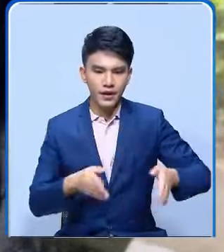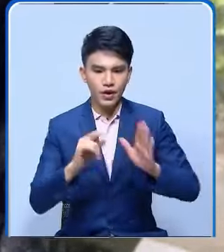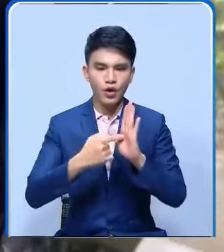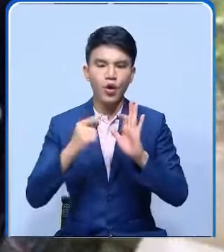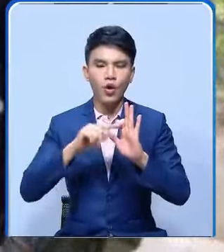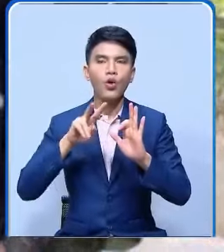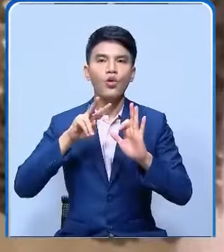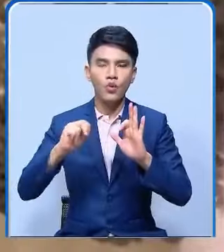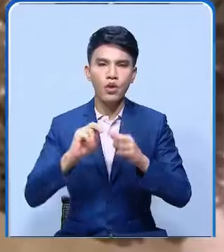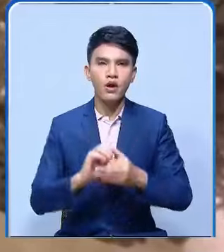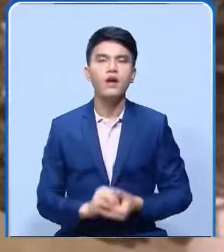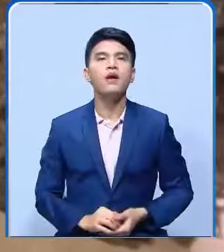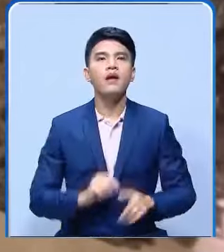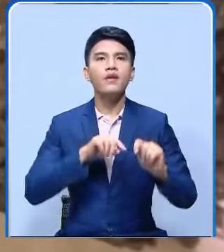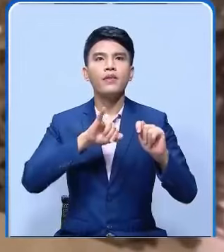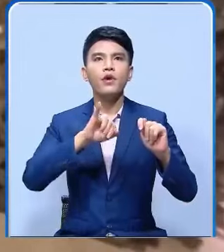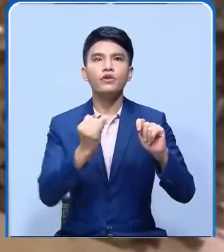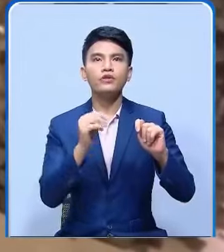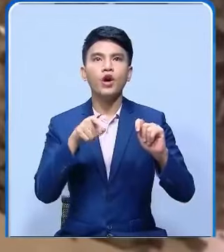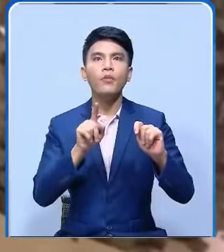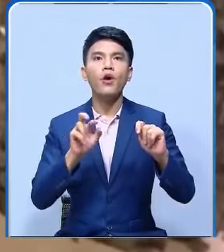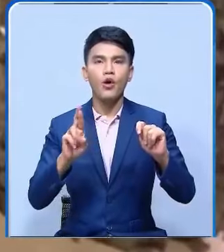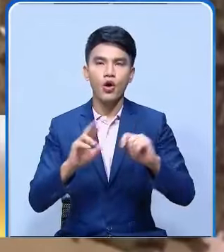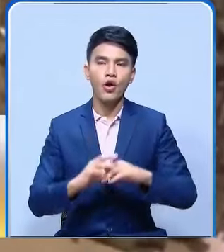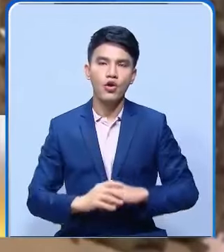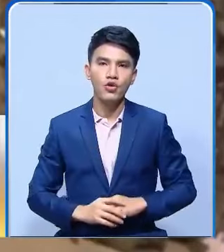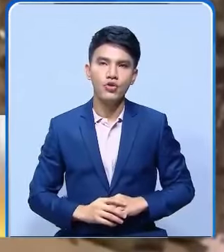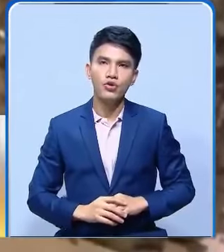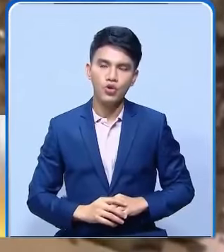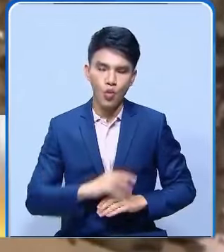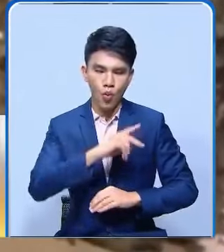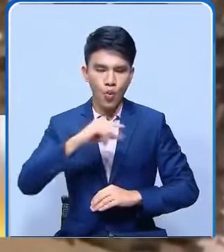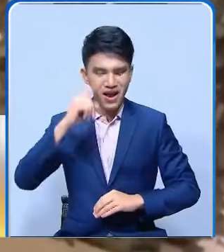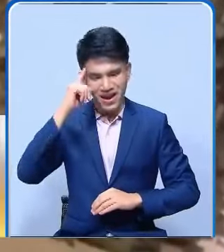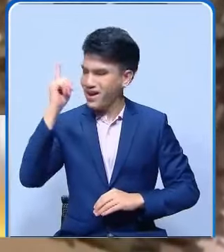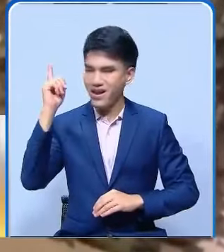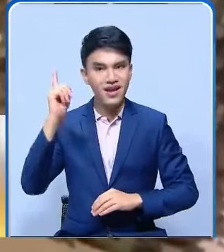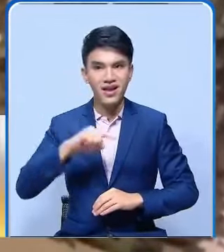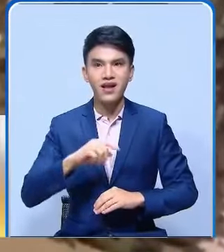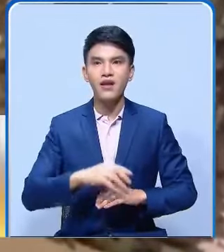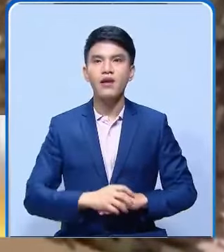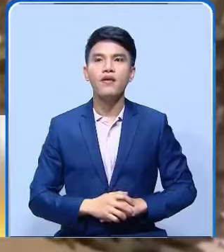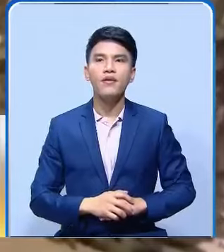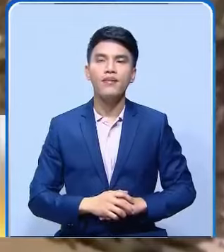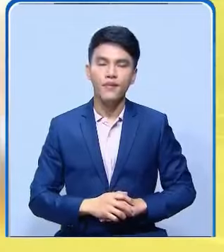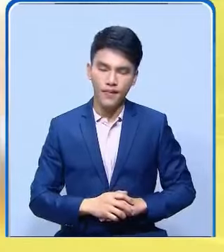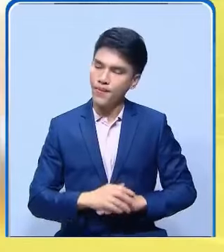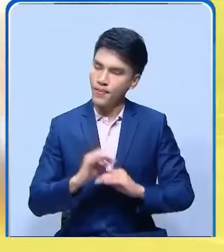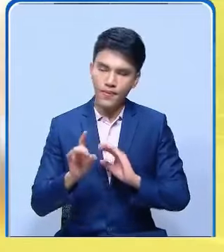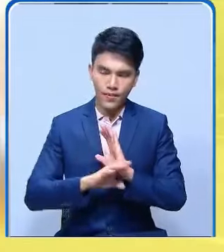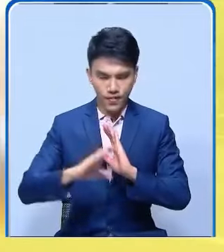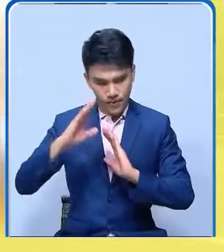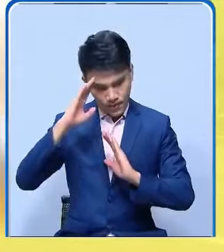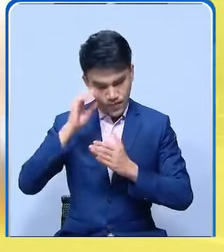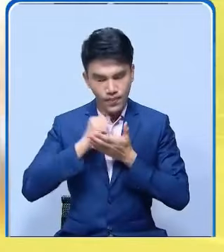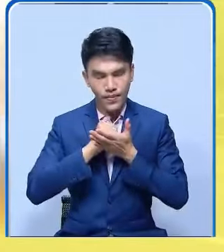าที่ตำบลจปร.นั่นแหละนะคะและในเดชเนี่ยว่ายน้ำไม่เป็นเกือบจะจมน้ำนะคะคุณผู้ชมสุดท้ายทหารต้องตามลงไป